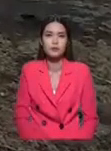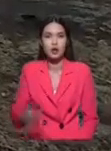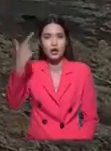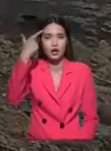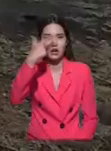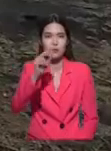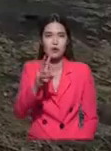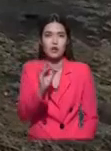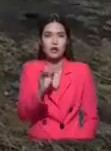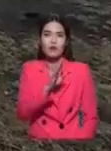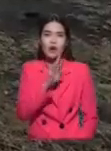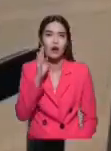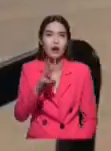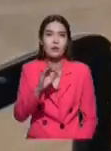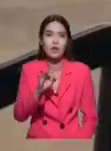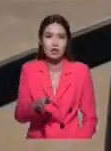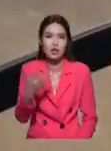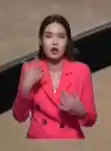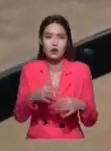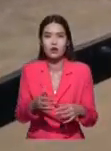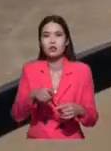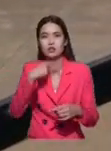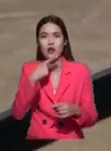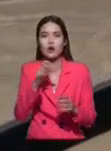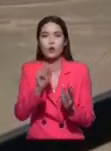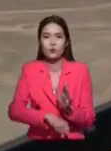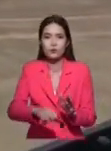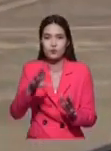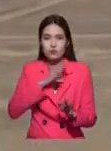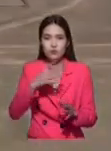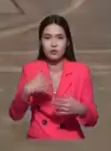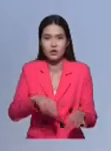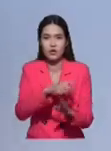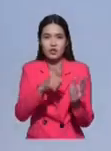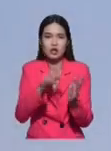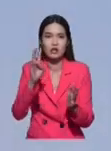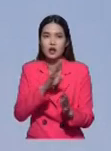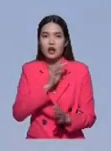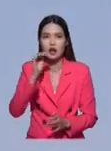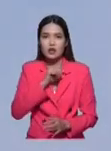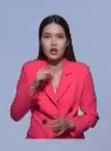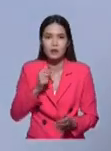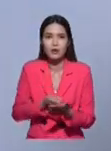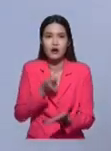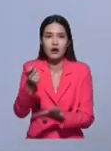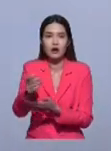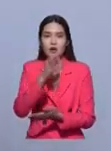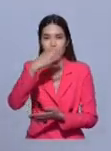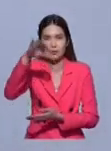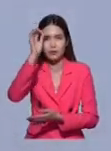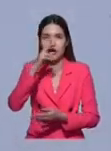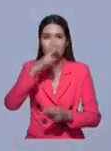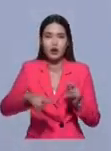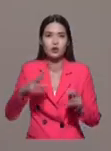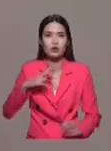данным Закиевой, мать Миланы уже дала признательные показания в убийстве. Хотя 17 ноября родительница сама обратилась в полицию с заявлением о